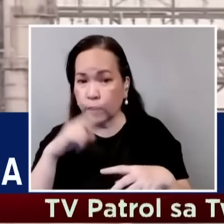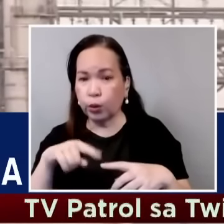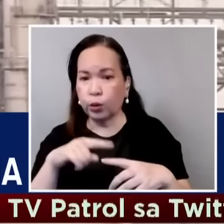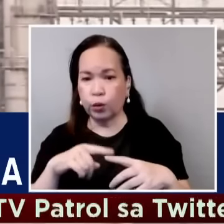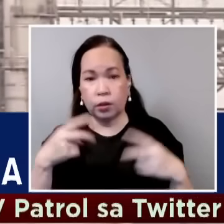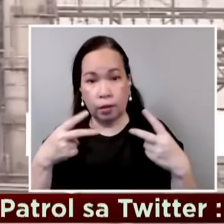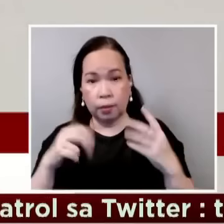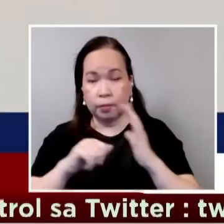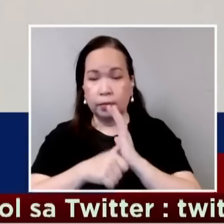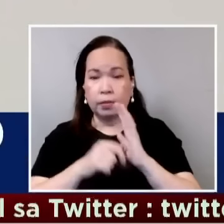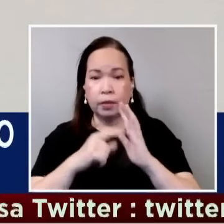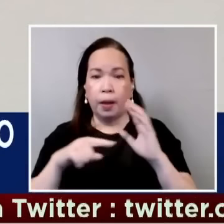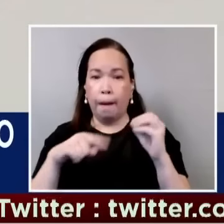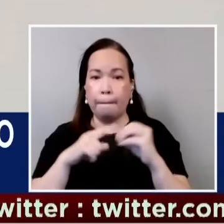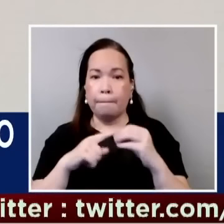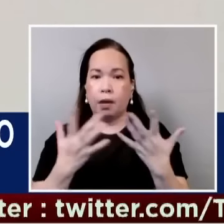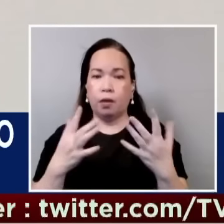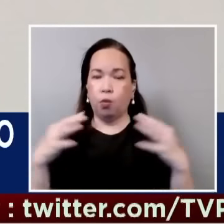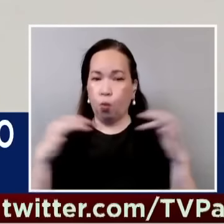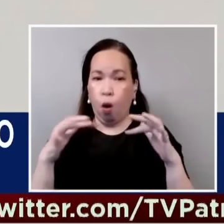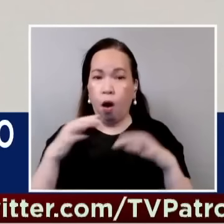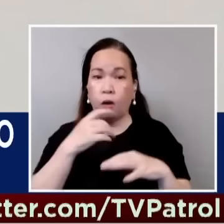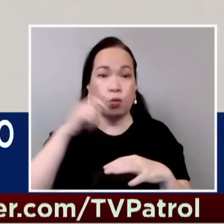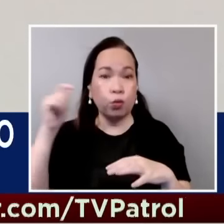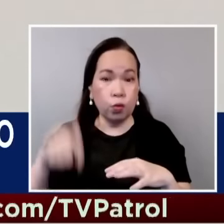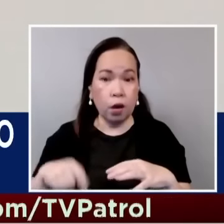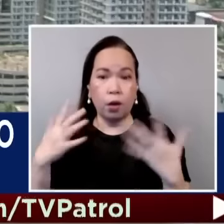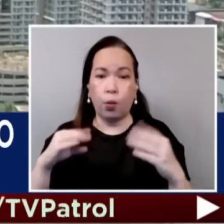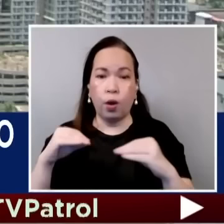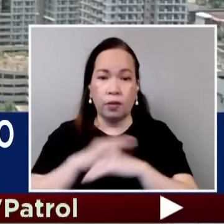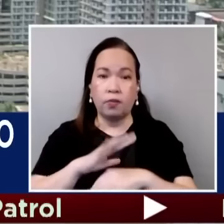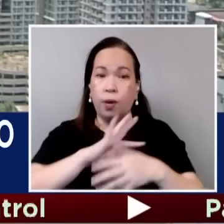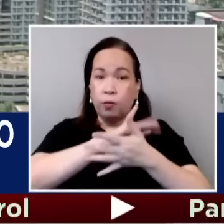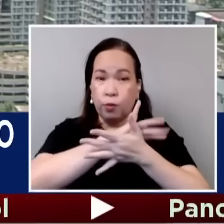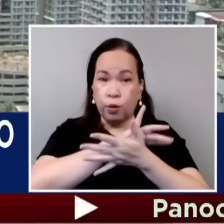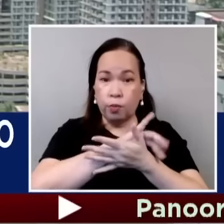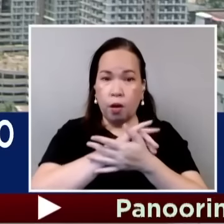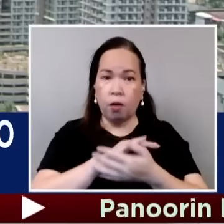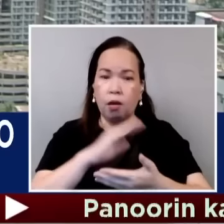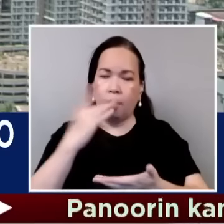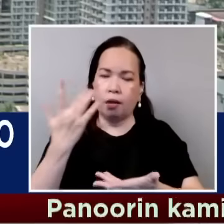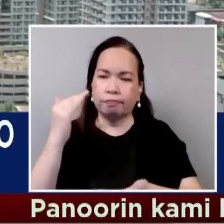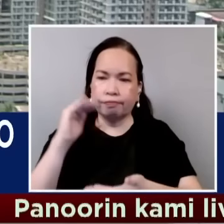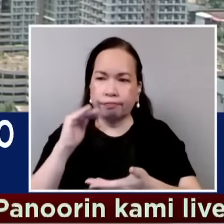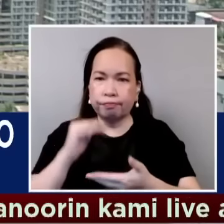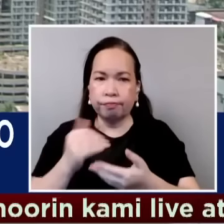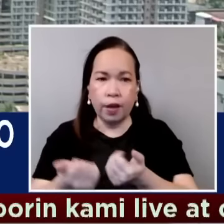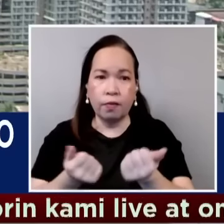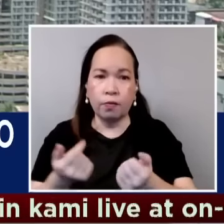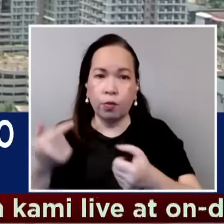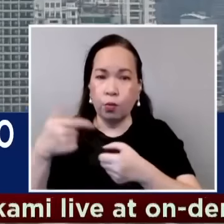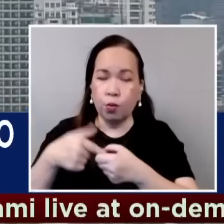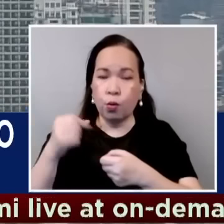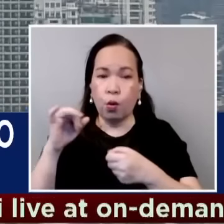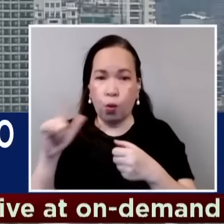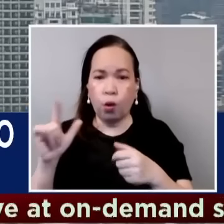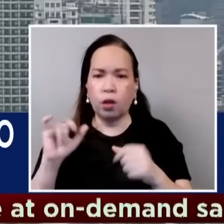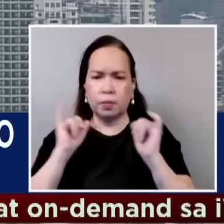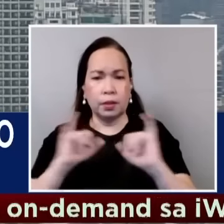hamon gaya ng gera sa Ukraine, ang epekto ng pandemya at pagbawas ng produksyon ng langis, isa pa rin umano ang ekonomiya ng Pilipinas